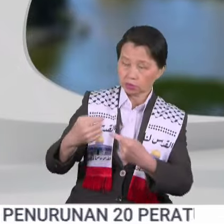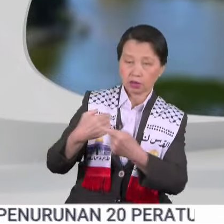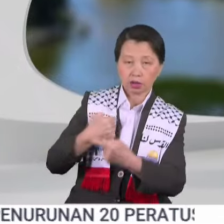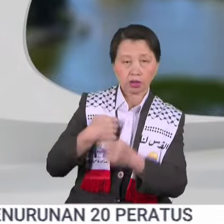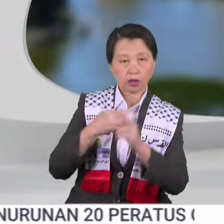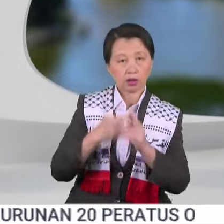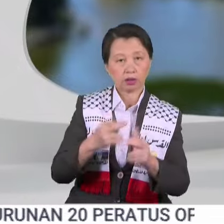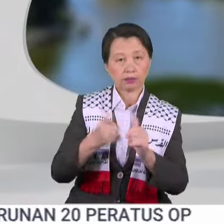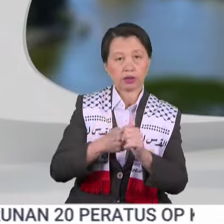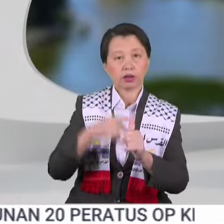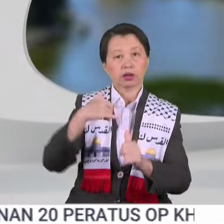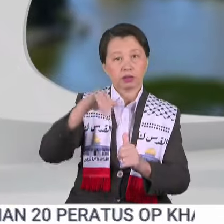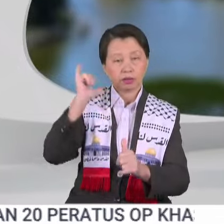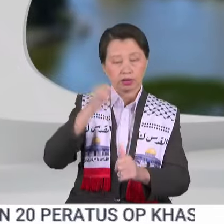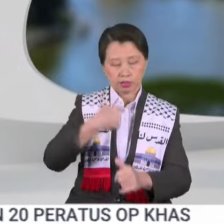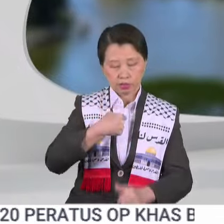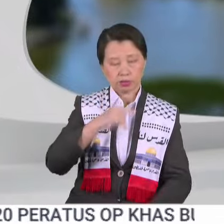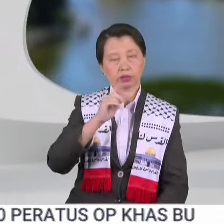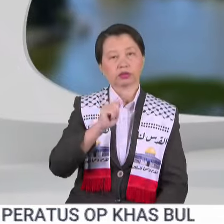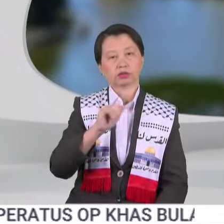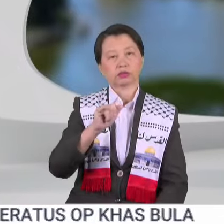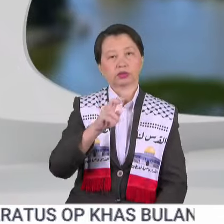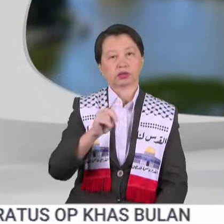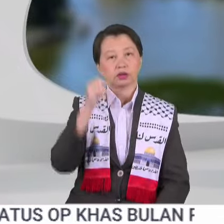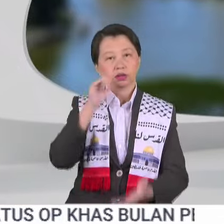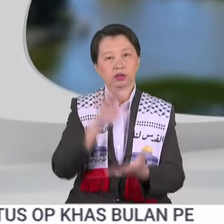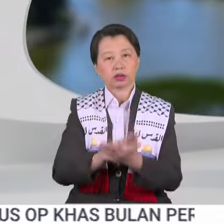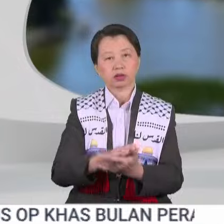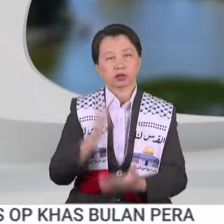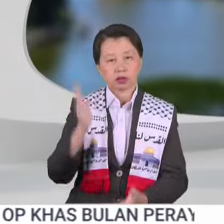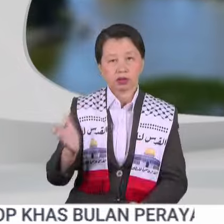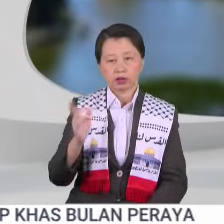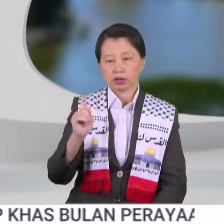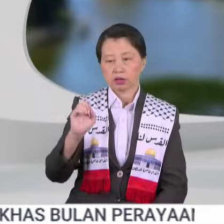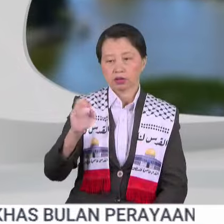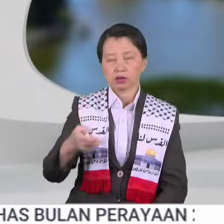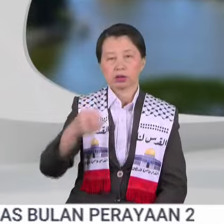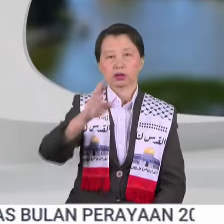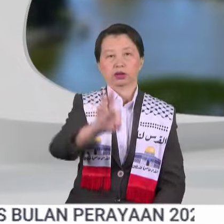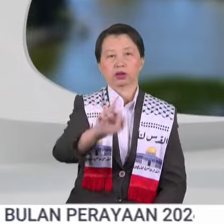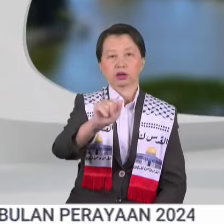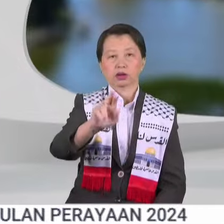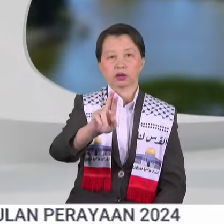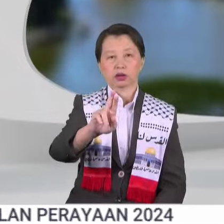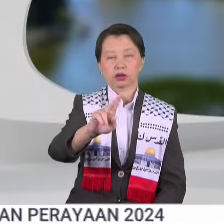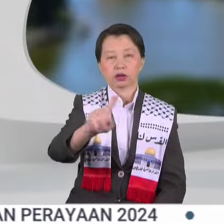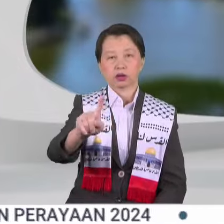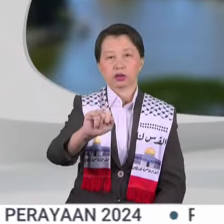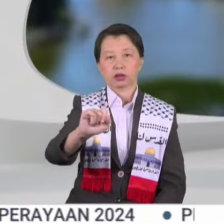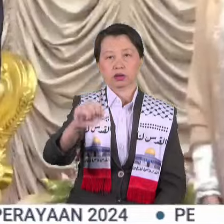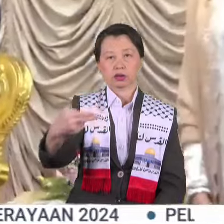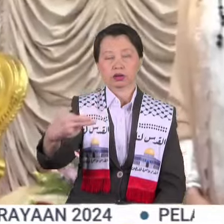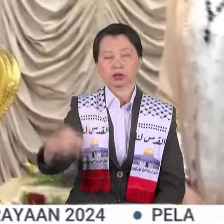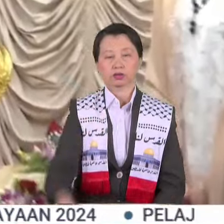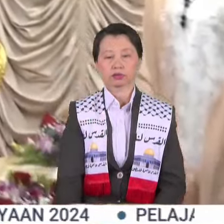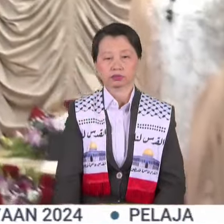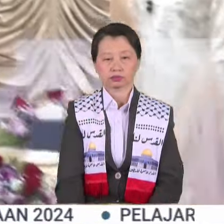hormat pertamanya sebagai Yang di-Pertuan Negeri adalah isteri beliau, Toh Puan Fauziah Muhammad Sanusi.